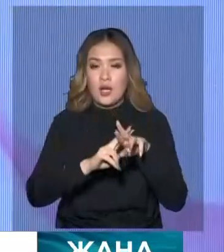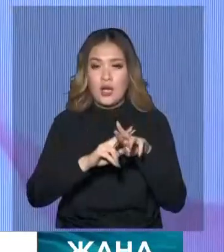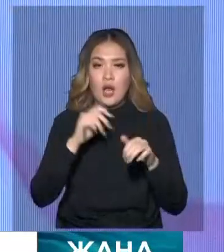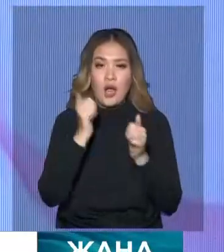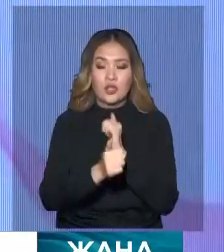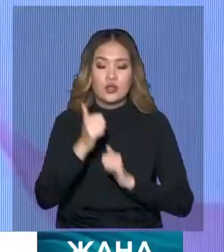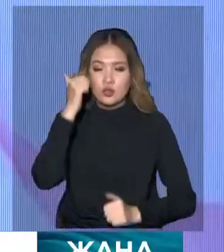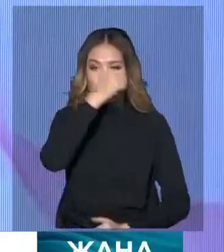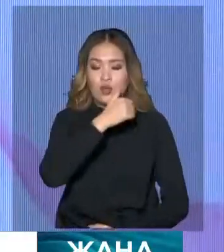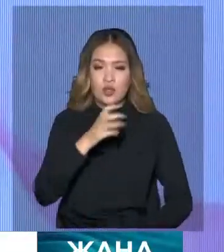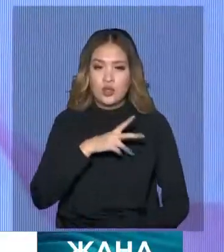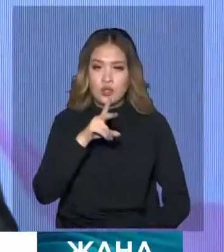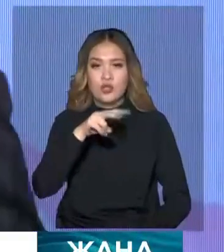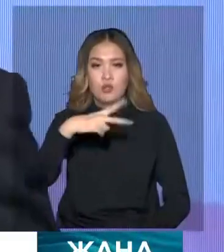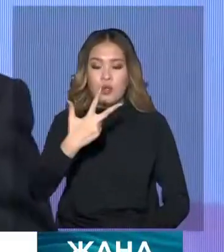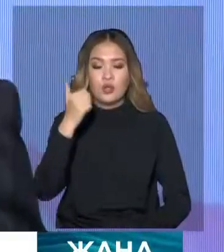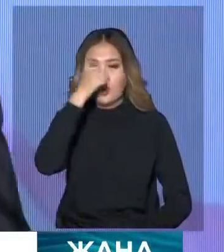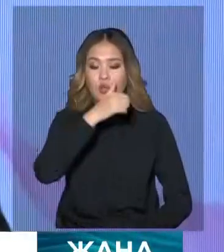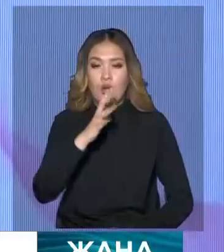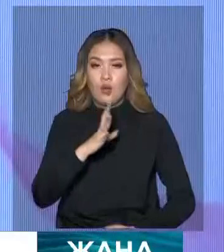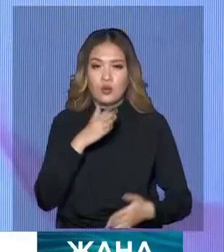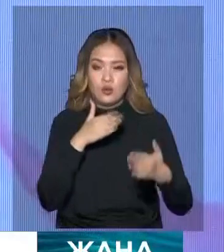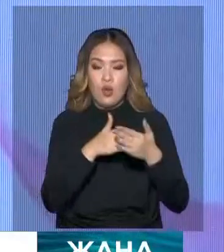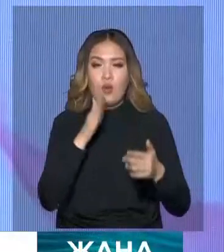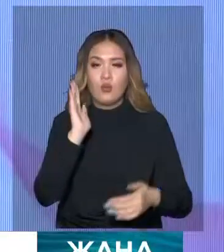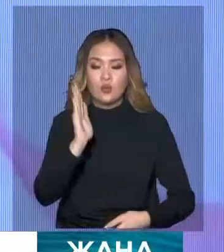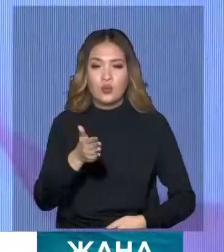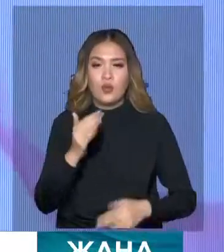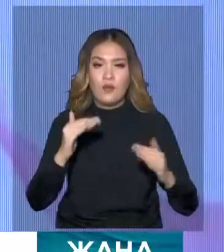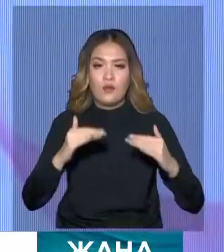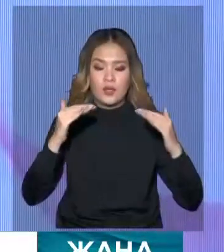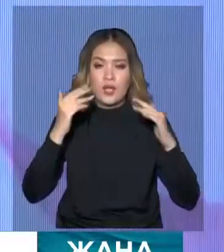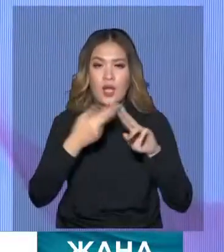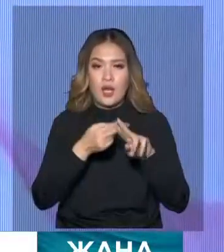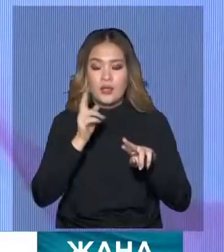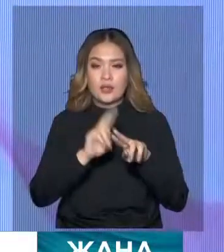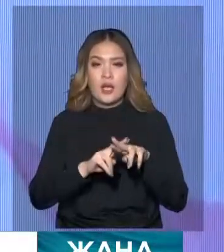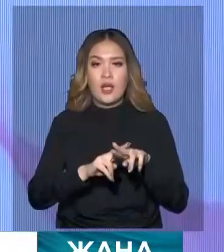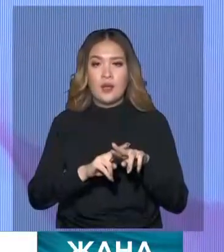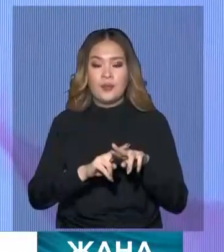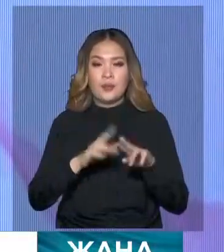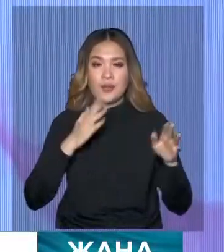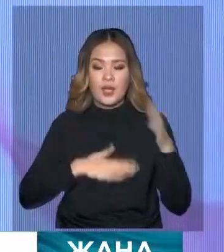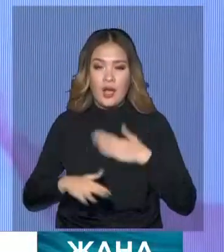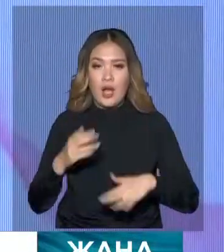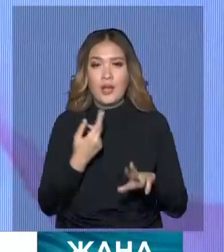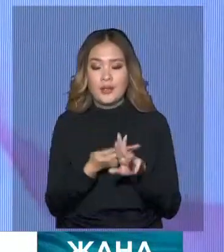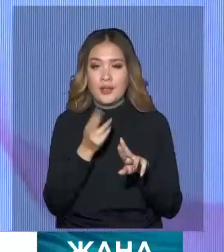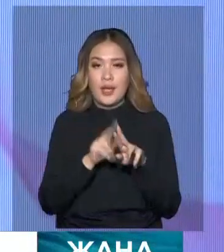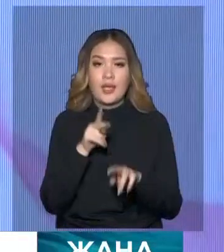өседі. 2023 жылға дейін. 2023 жылға дейін. Осындай бір керемет неміз бар. Және де біз